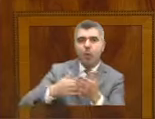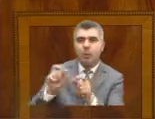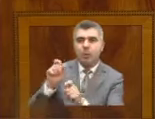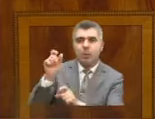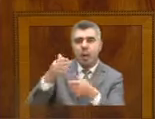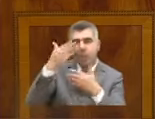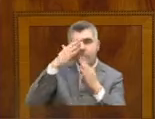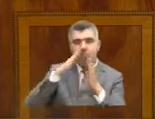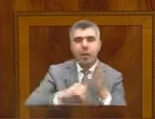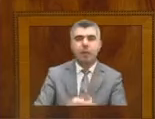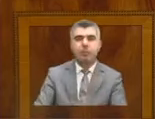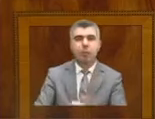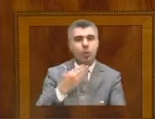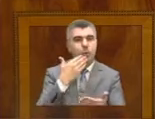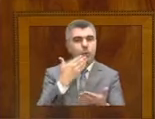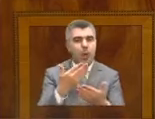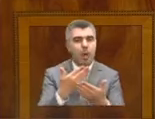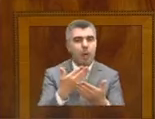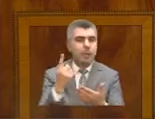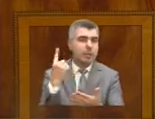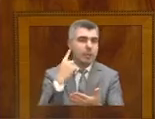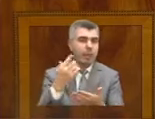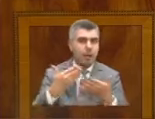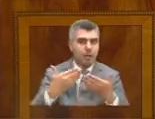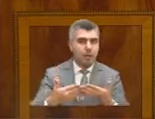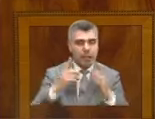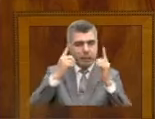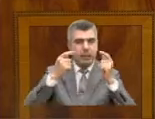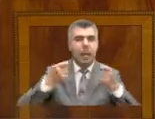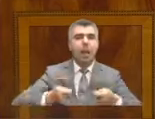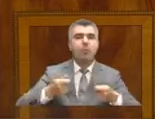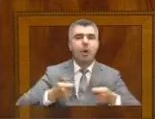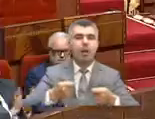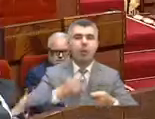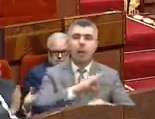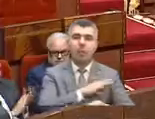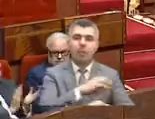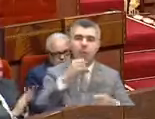المغاربة. أشكركم على حسن إصغائكم والسلام عليكم.